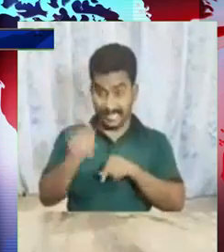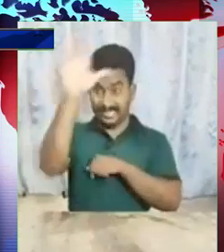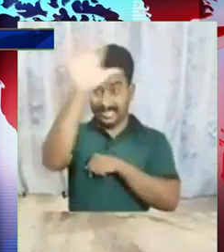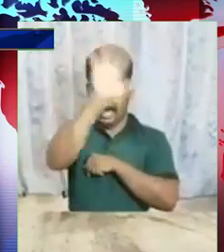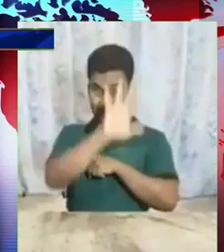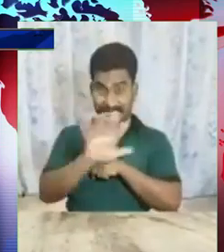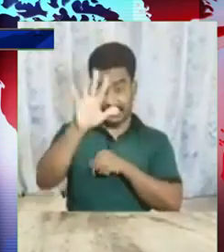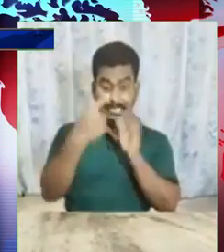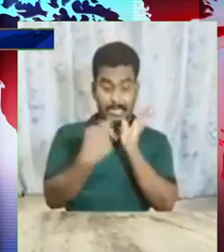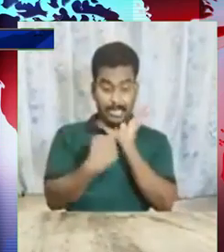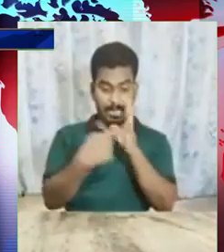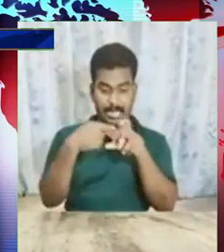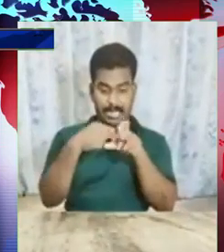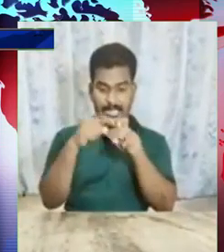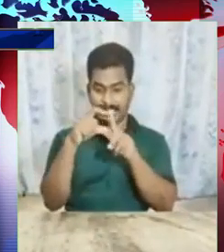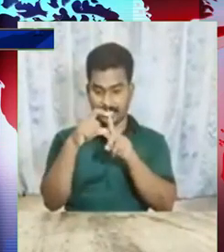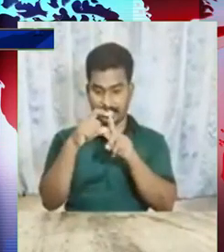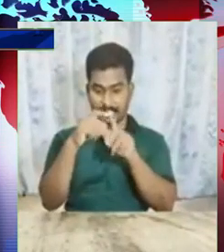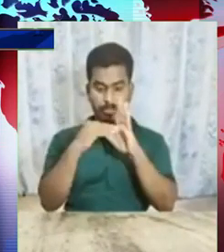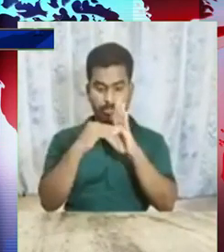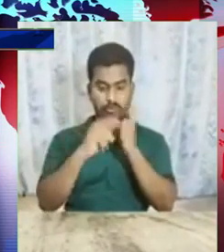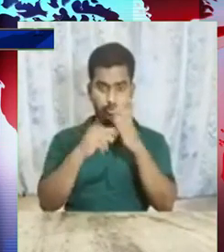റെഡ് സോൺ ജില്ലകളിൽ നിന്ന് വരുന്നവർ